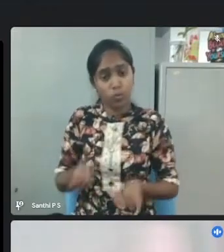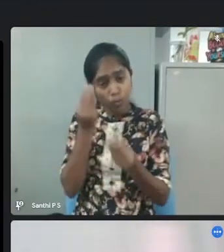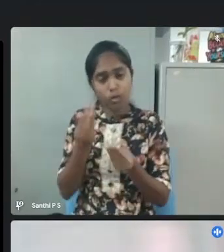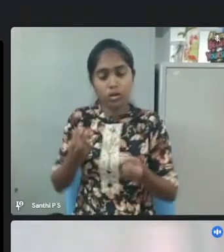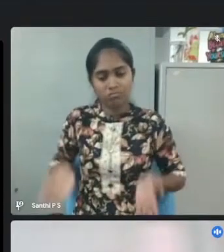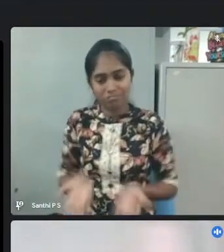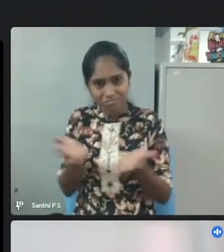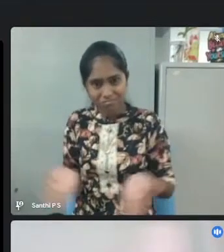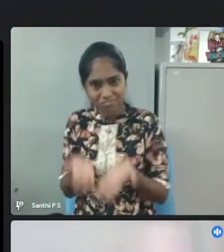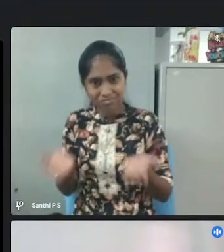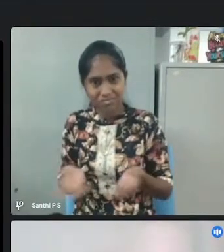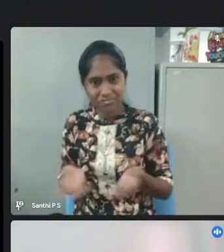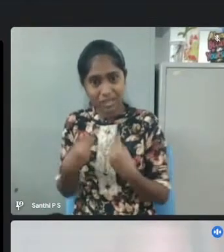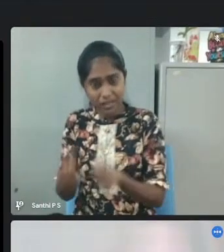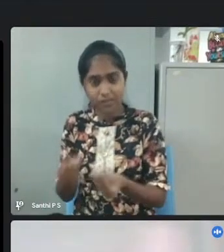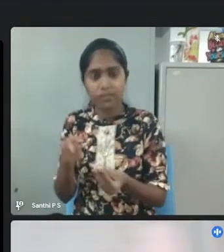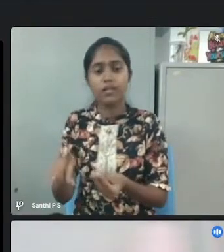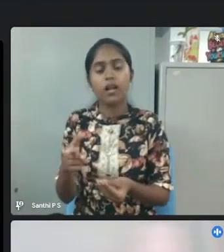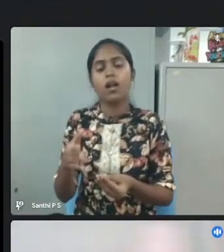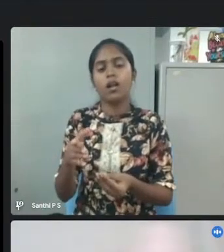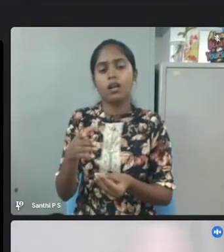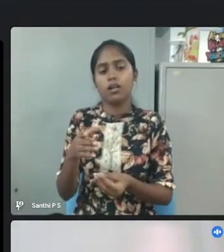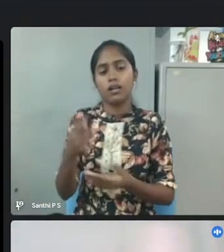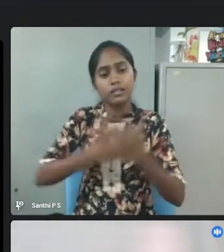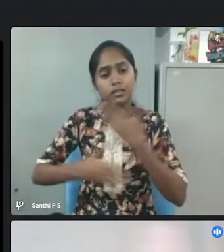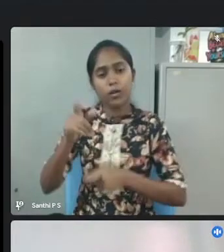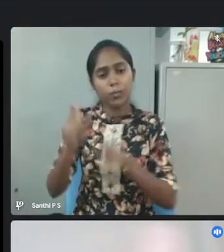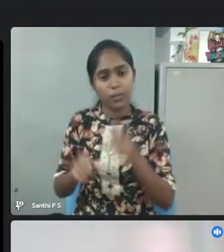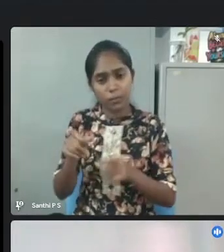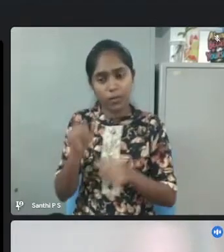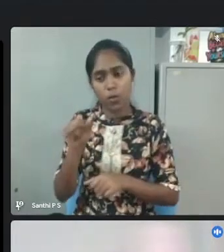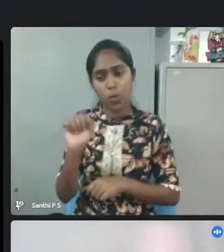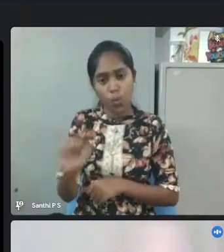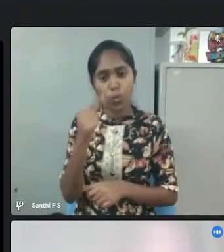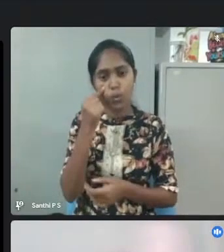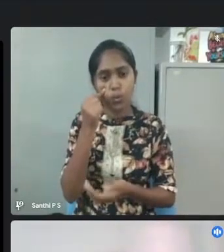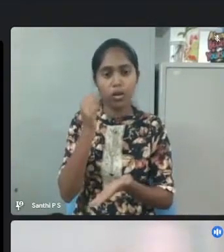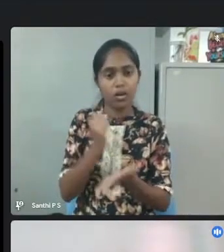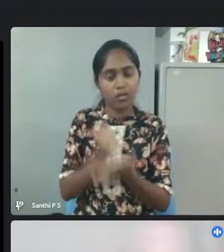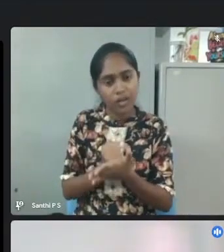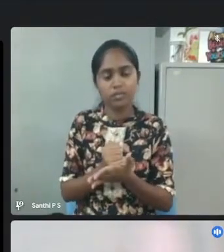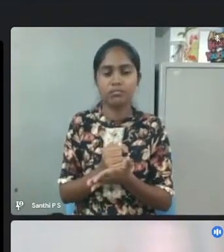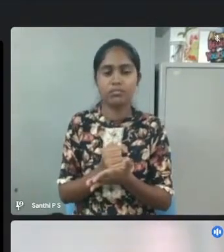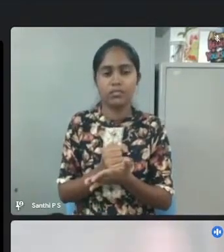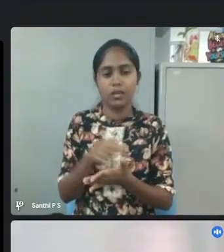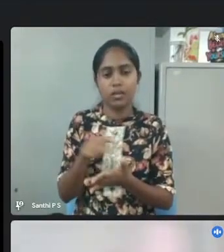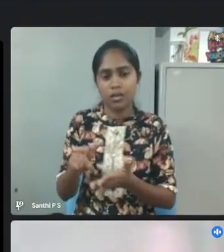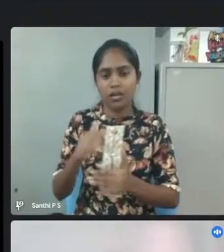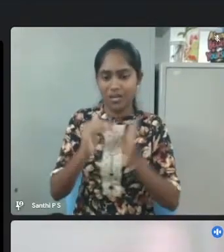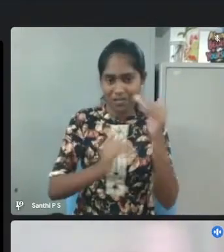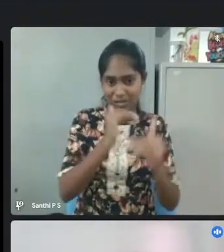വഴി ഭിന്നശേഷിക്കാരായ വ്യക്തികളുടെ അവകാശങ്ങളും ക്ഷേമവും മെച്ചപ്പെടുത്താനും എല്ലാവർക്കും